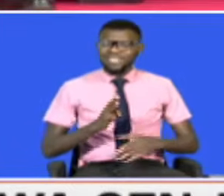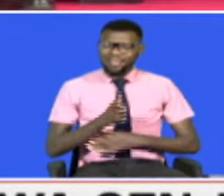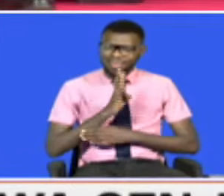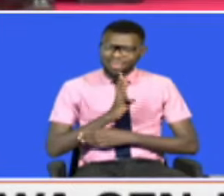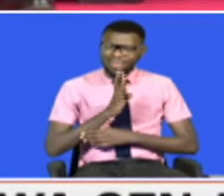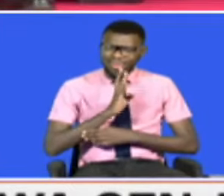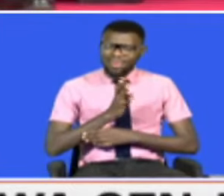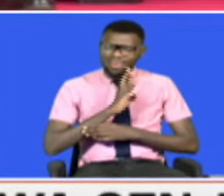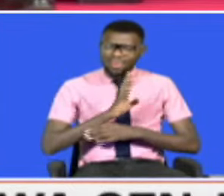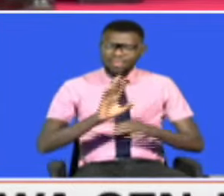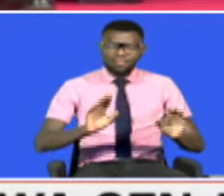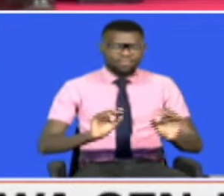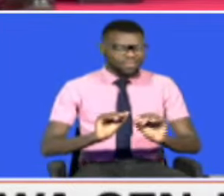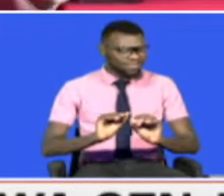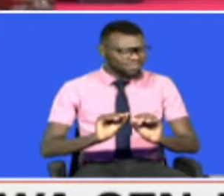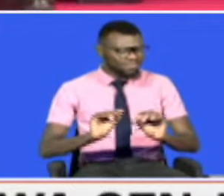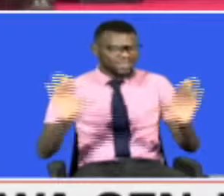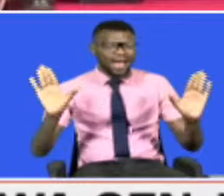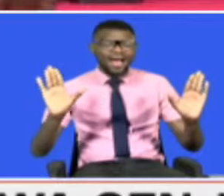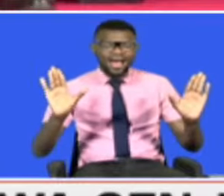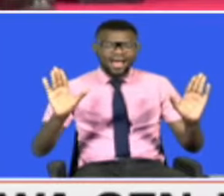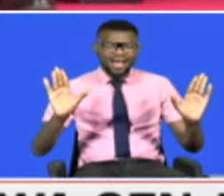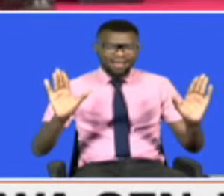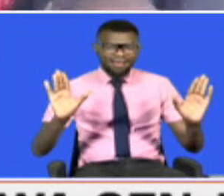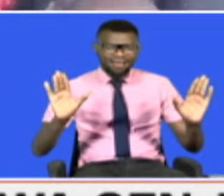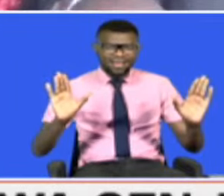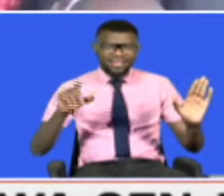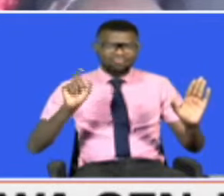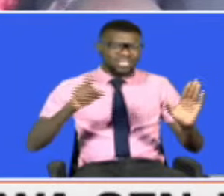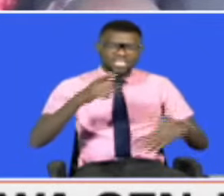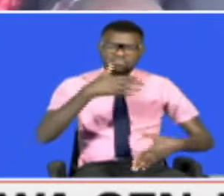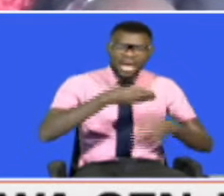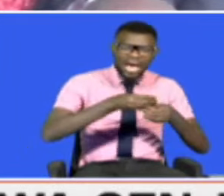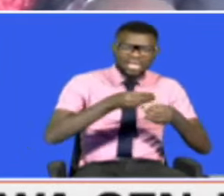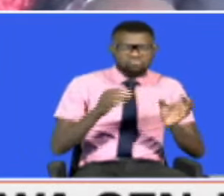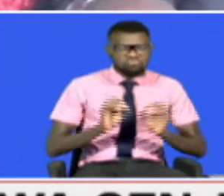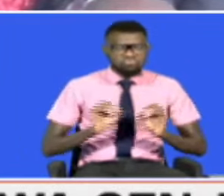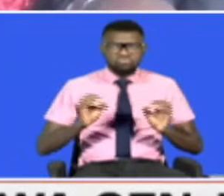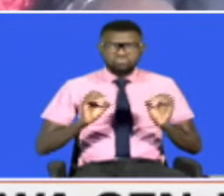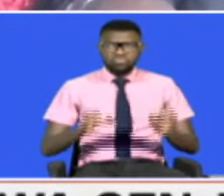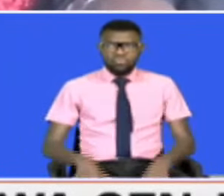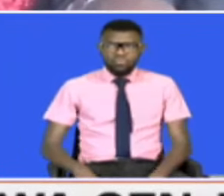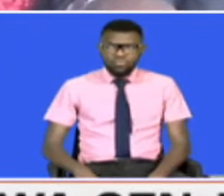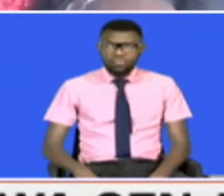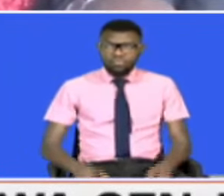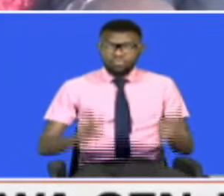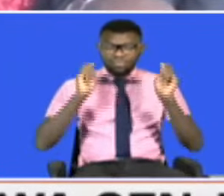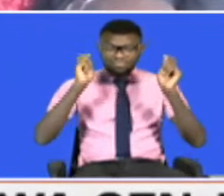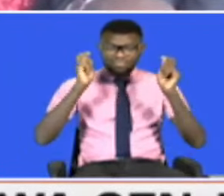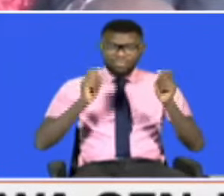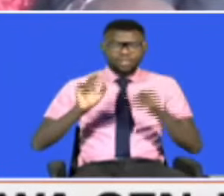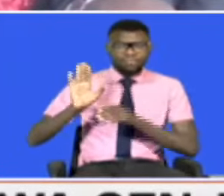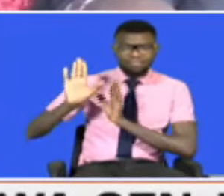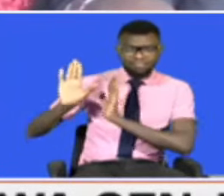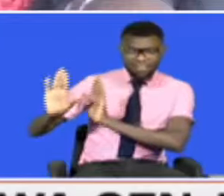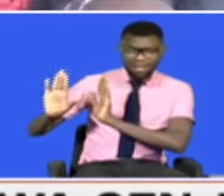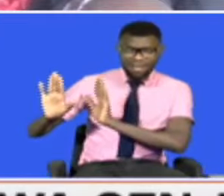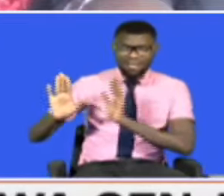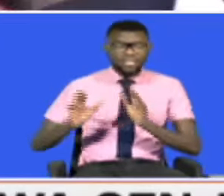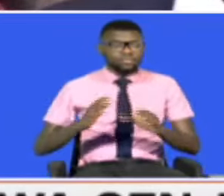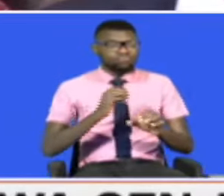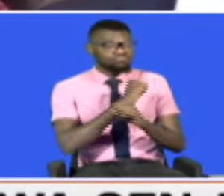What you have said needs no full stop or comma. It's clear. Ameongeza kusema kuwa maandamano ya Gen Z yaliyoanza yakiwa ya